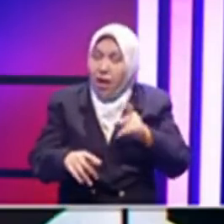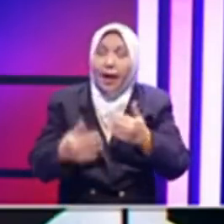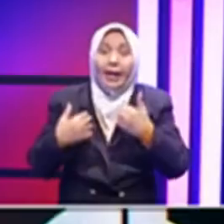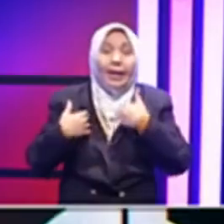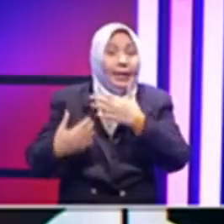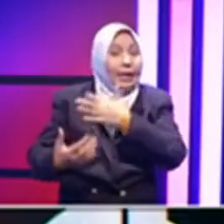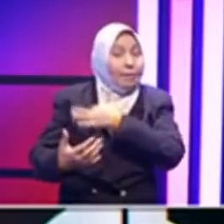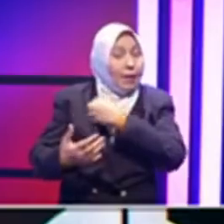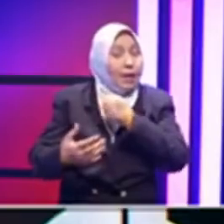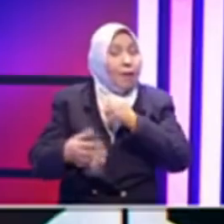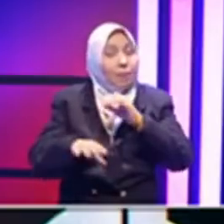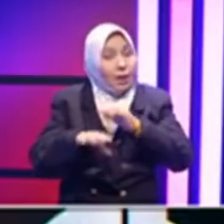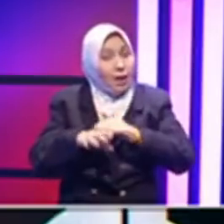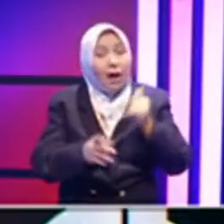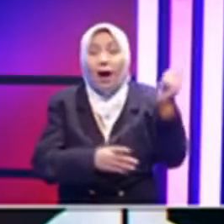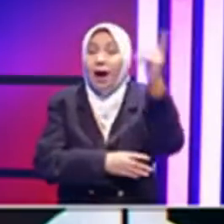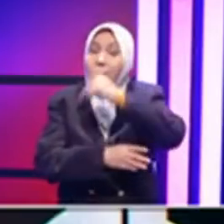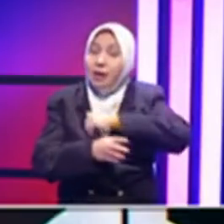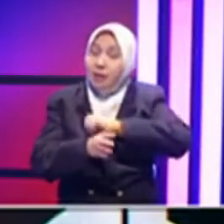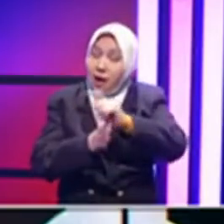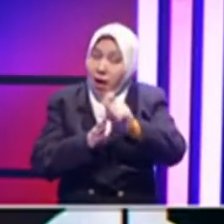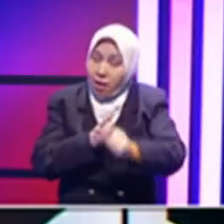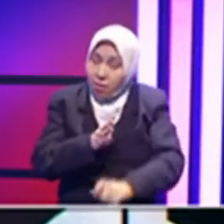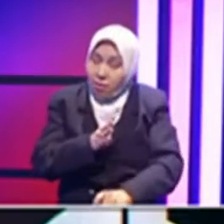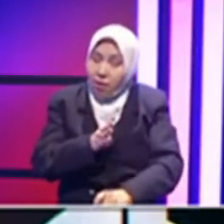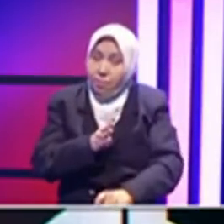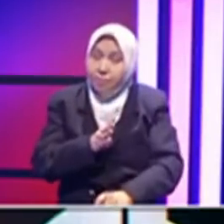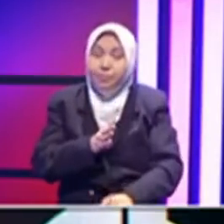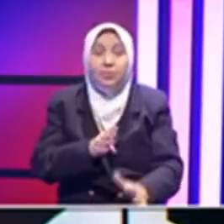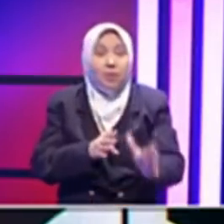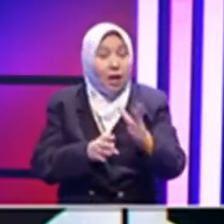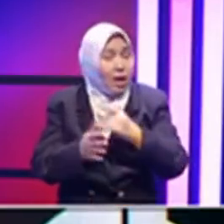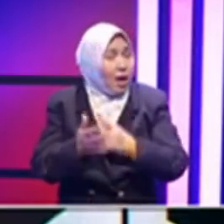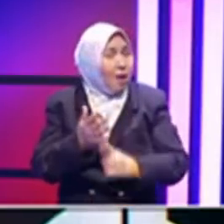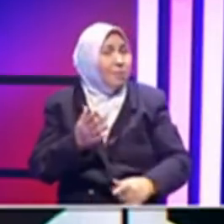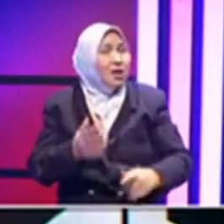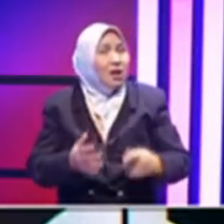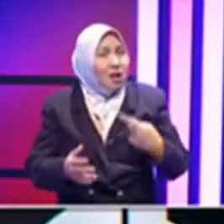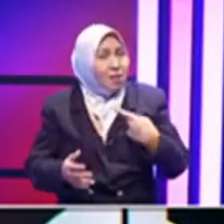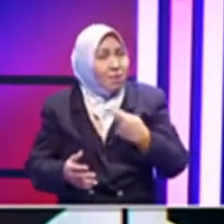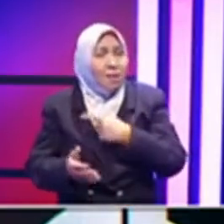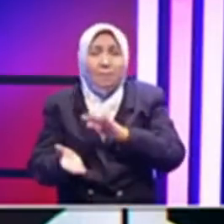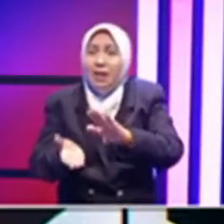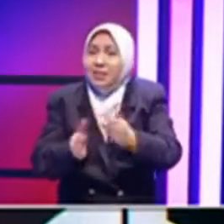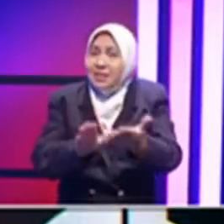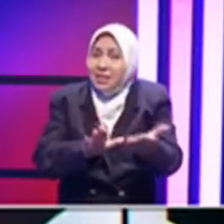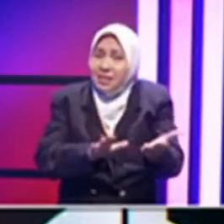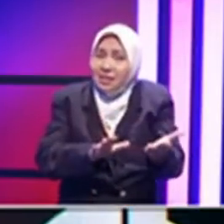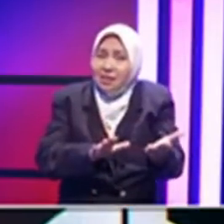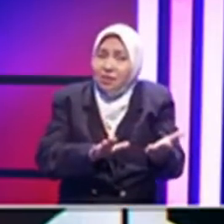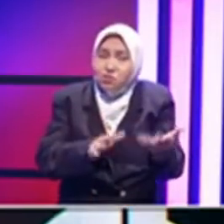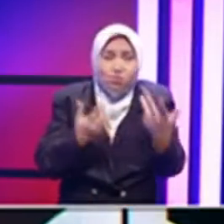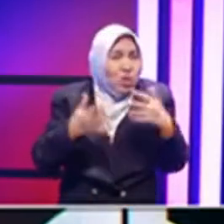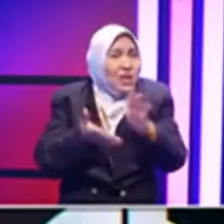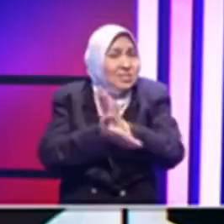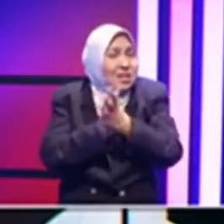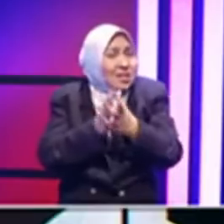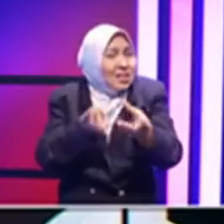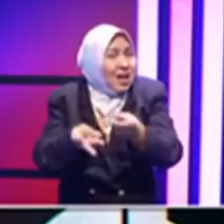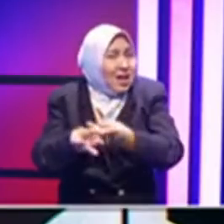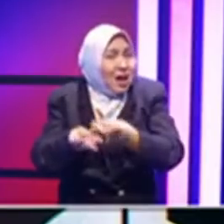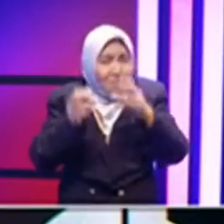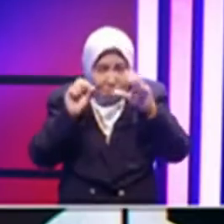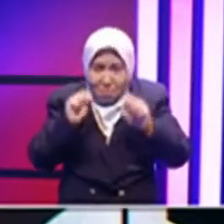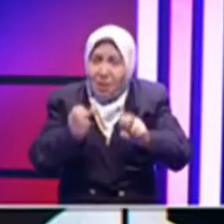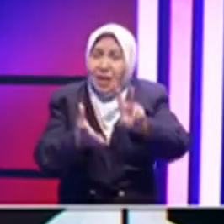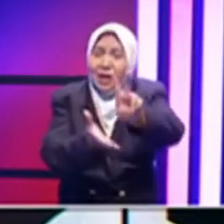akhirat. Idza mitna wa kunna turaba, ya, apakah kami ini yang mati ini jadi tanah, akan dibangkitkan